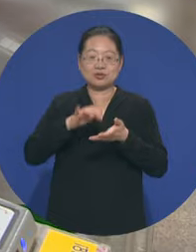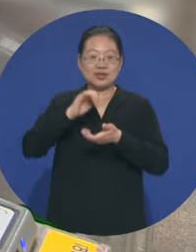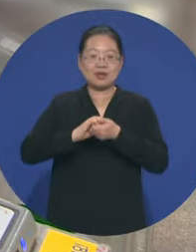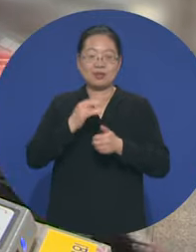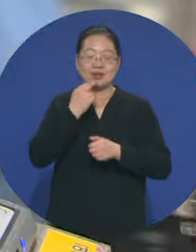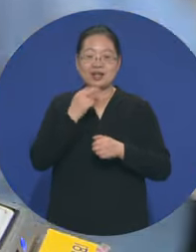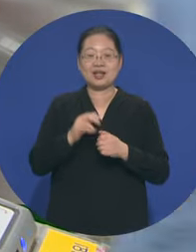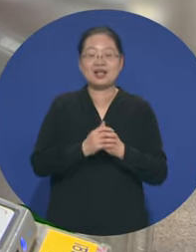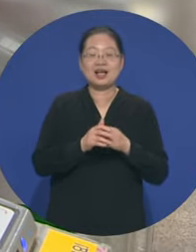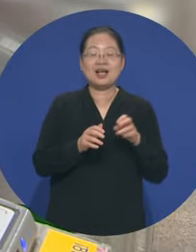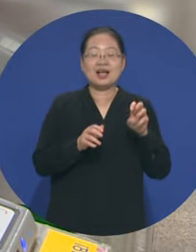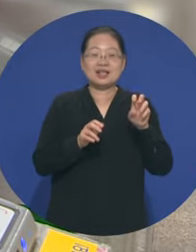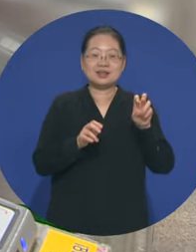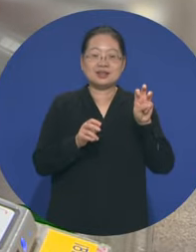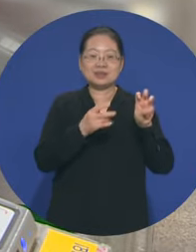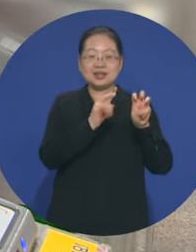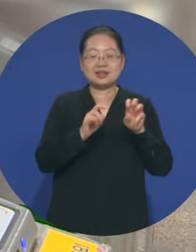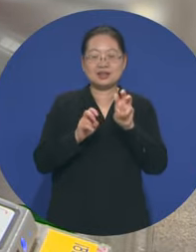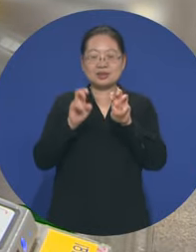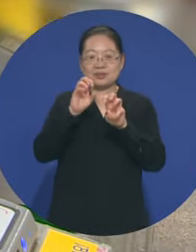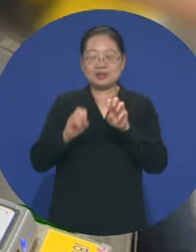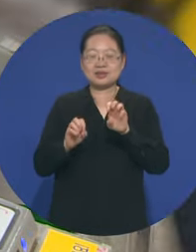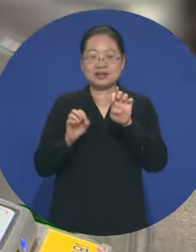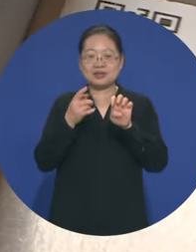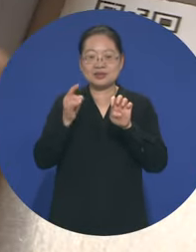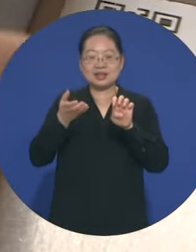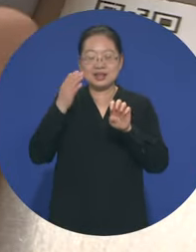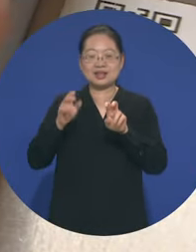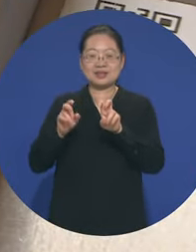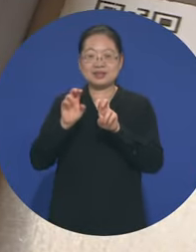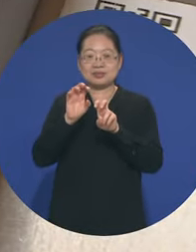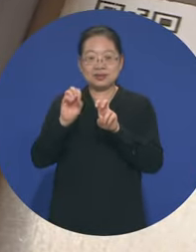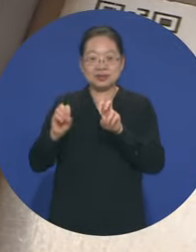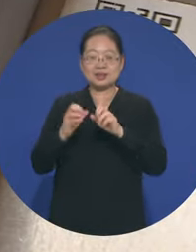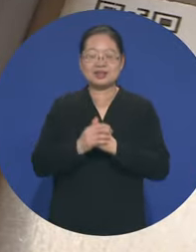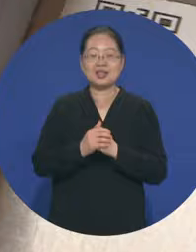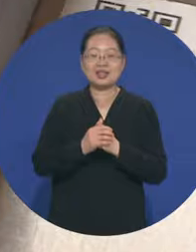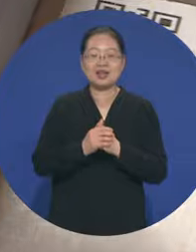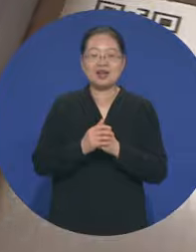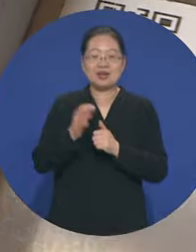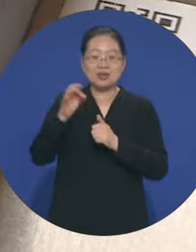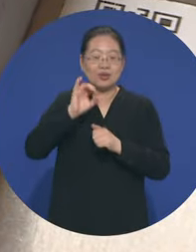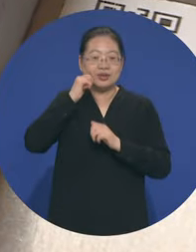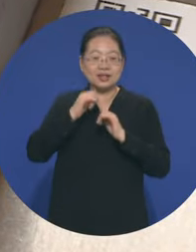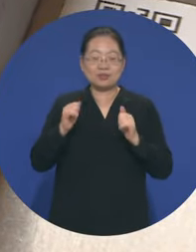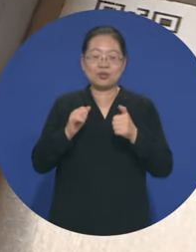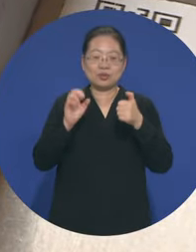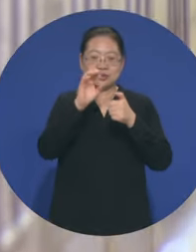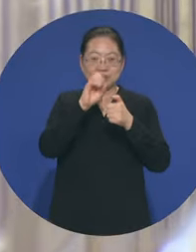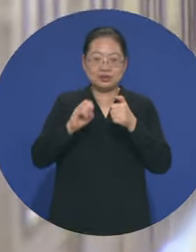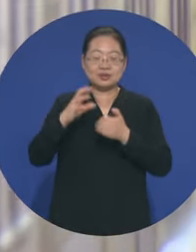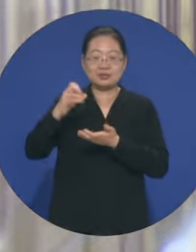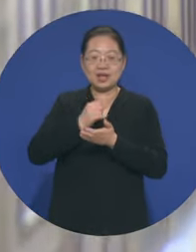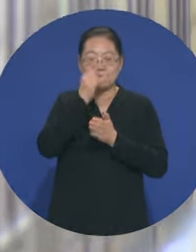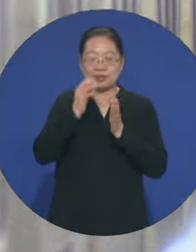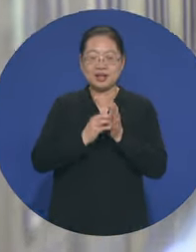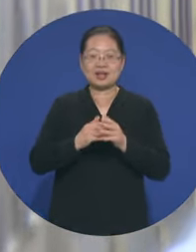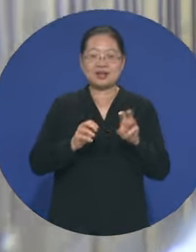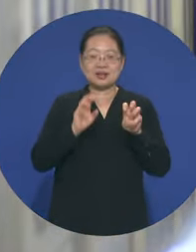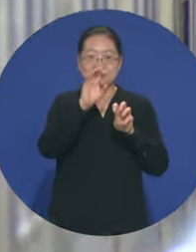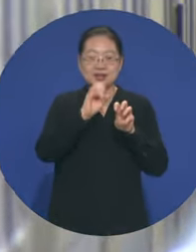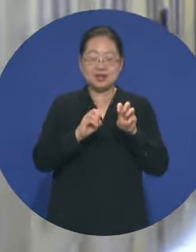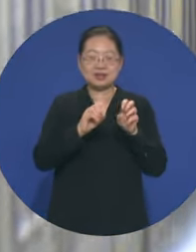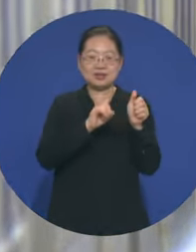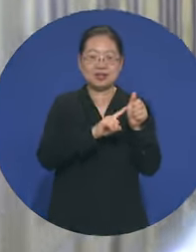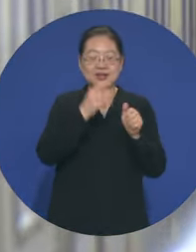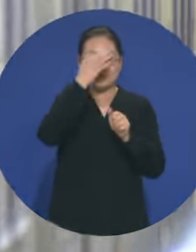30대 청년은 30%, 40대 이상은 20%, 저소득층은 53%를 환급받을 수 있습니다. 여기에